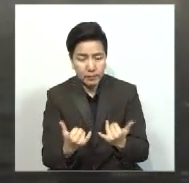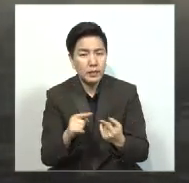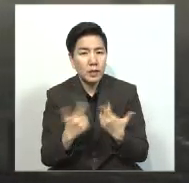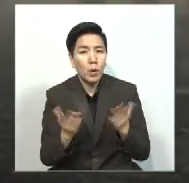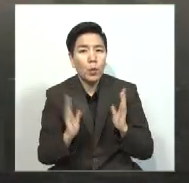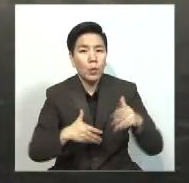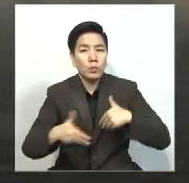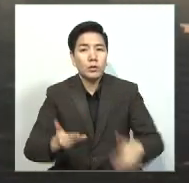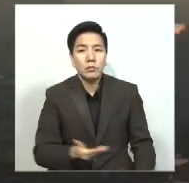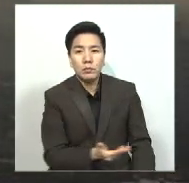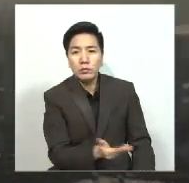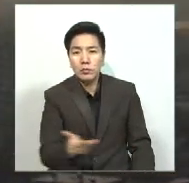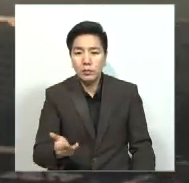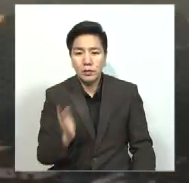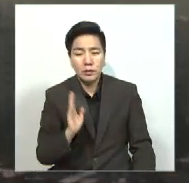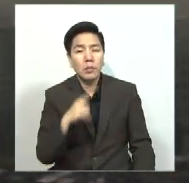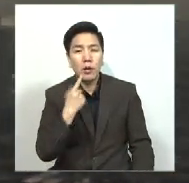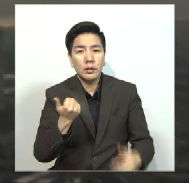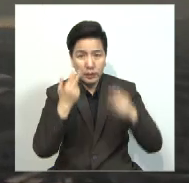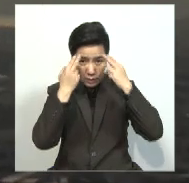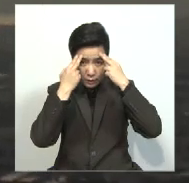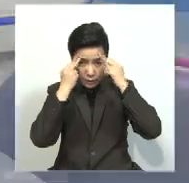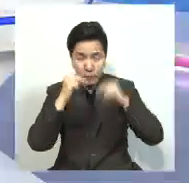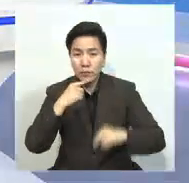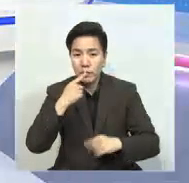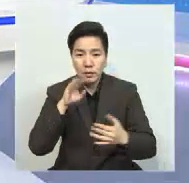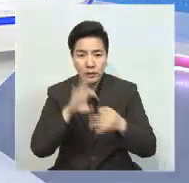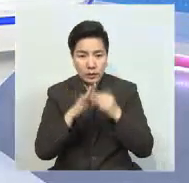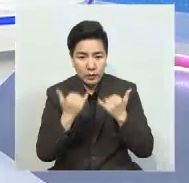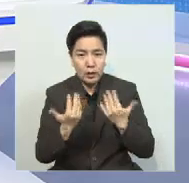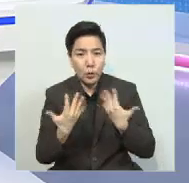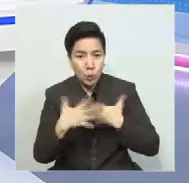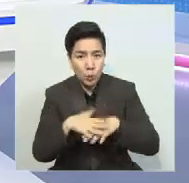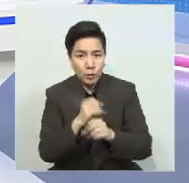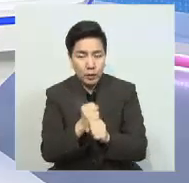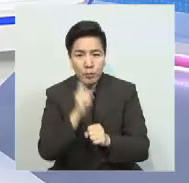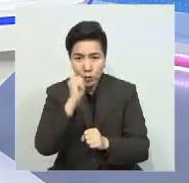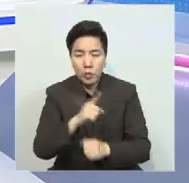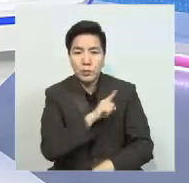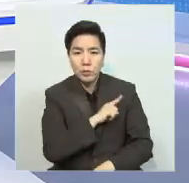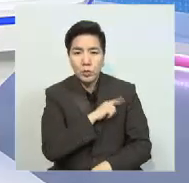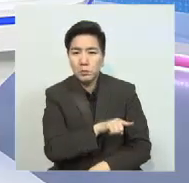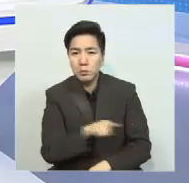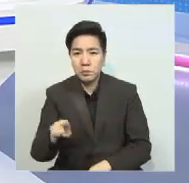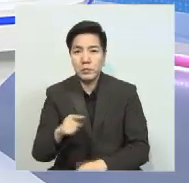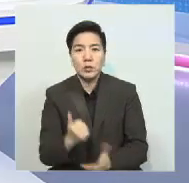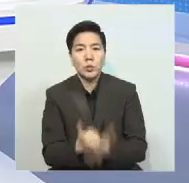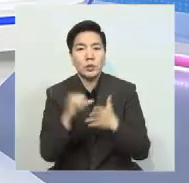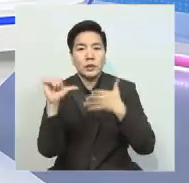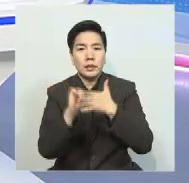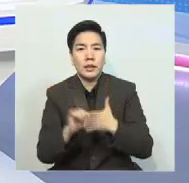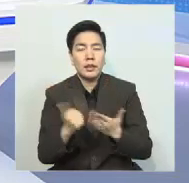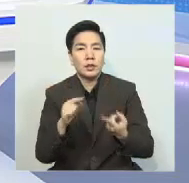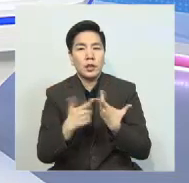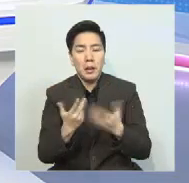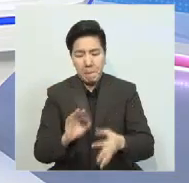ทั้งนี้ทั้งนั้นประชาชนที่มีส่วนเกี่ยวข้องอย่างที่ท่านนายกรัฐมนตรีบอกไปว่าร่วมกันทำก็ต้องเข้ามาร่วมช่วยแก้ปัญหากับรัฐบาลด้วยนะ